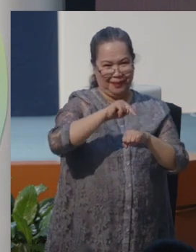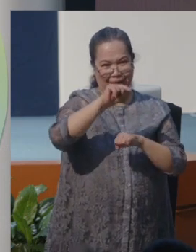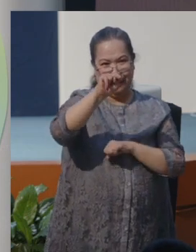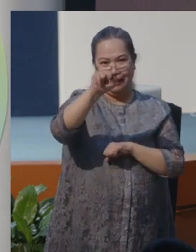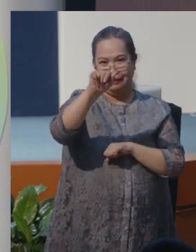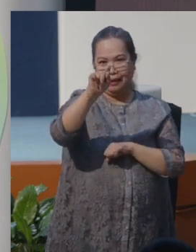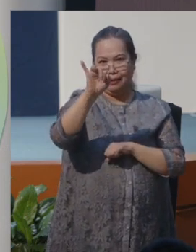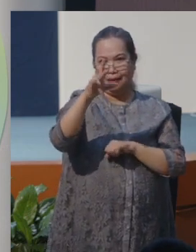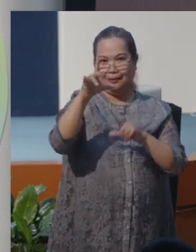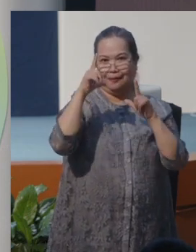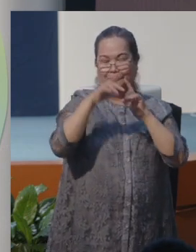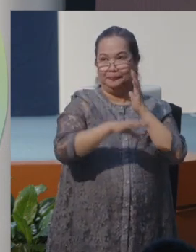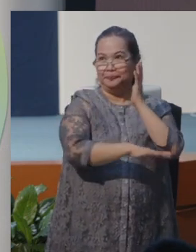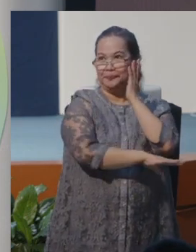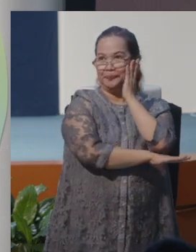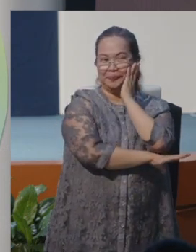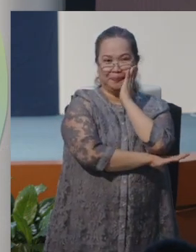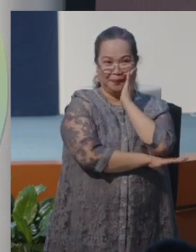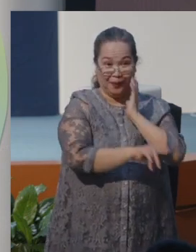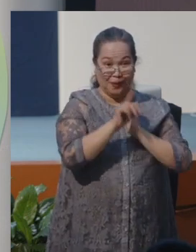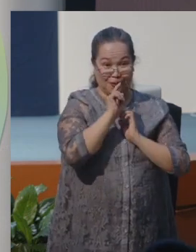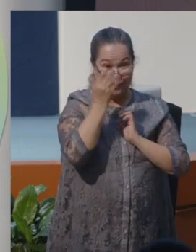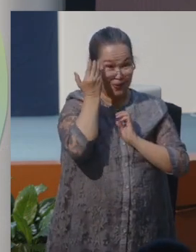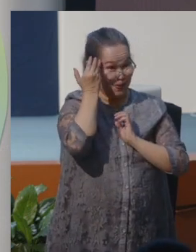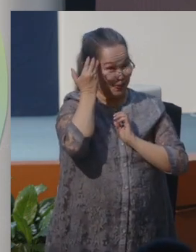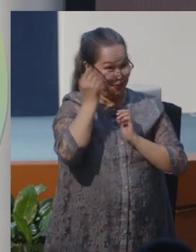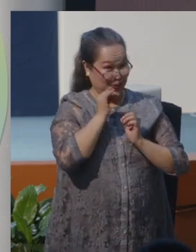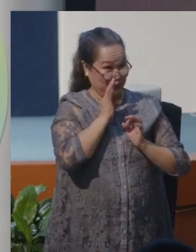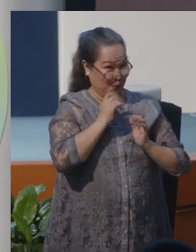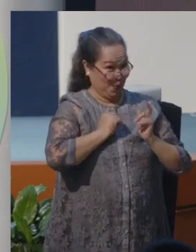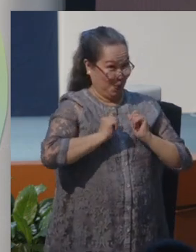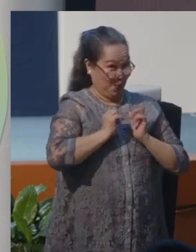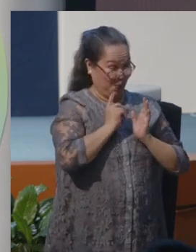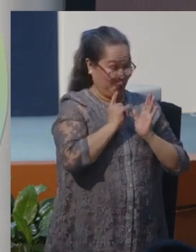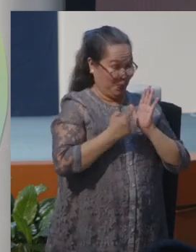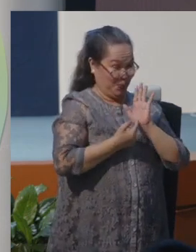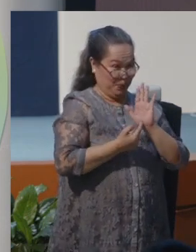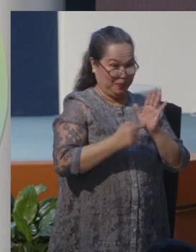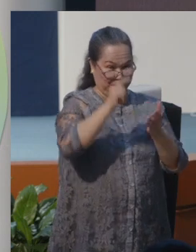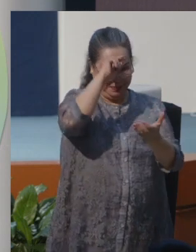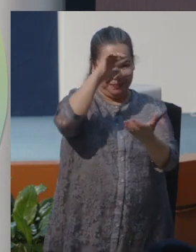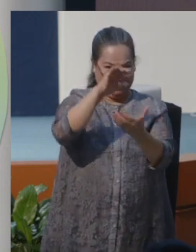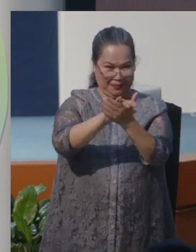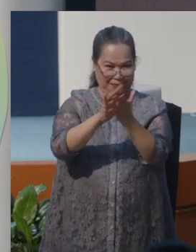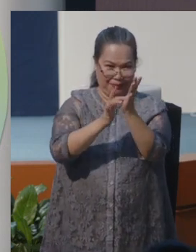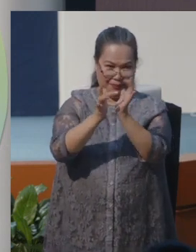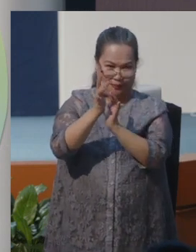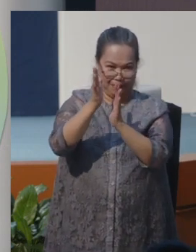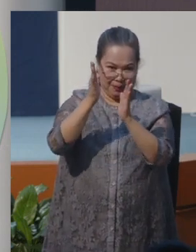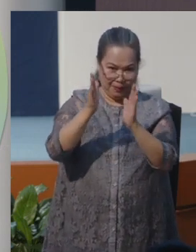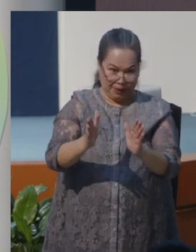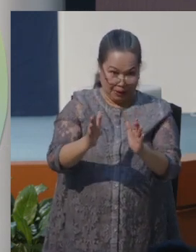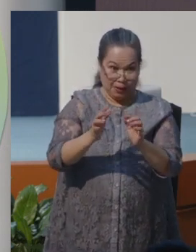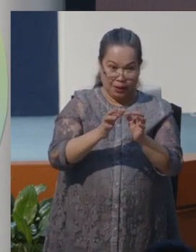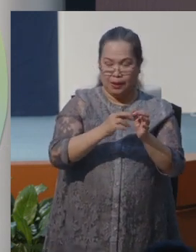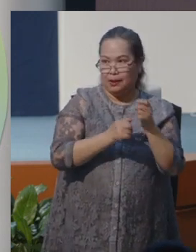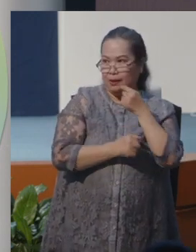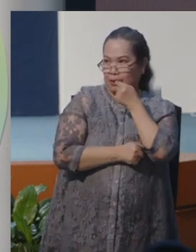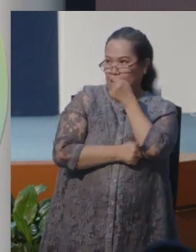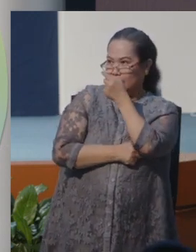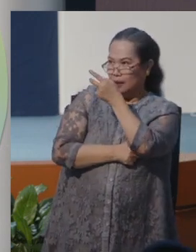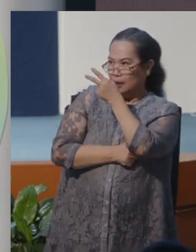Nathaniel. Kaya naman, sa kanyang paniniwala kay Jesus, binitawan niya ang isa